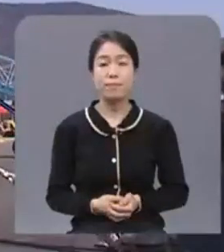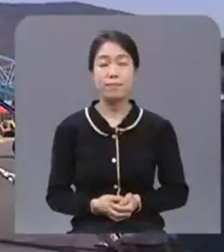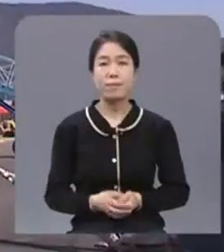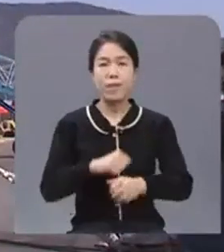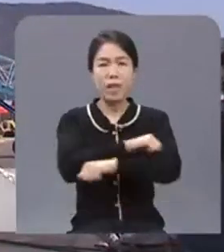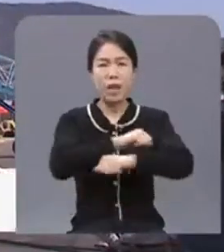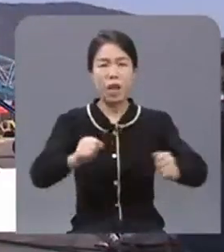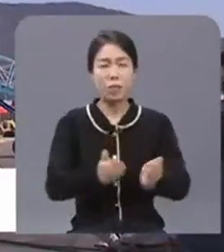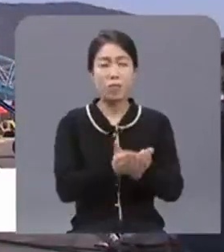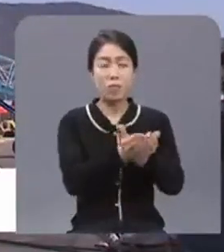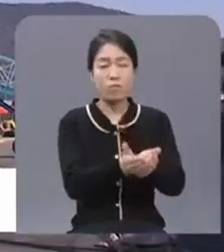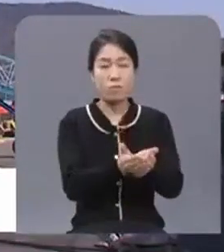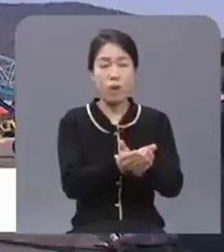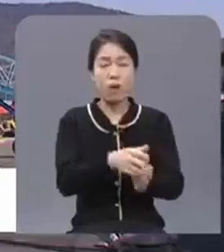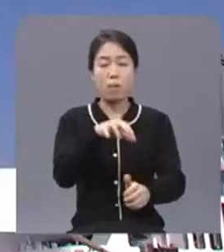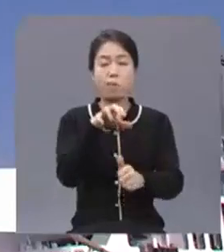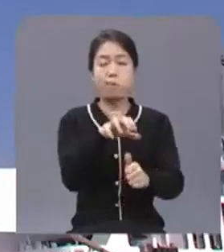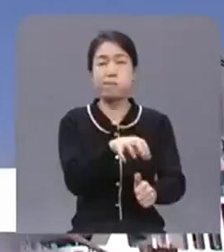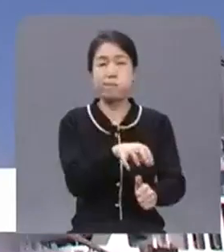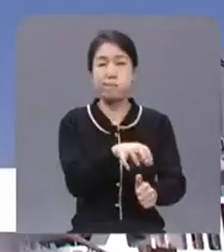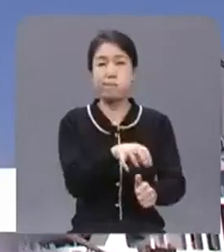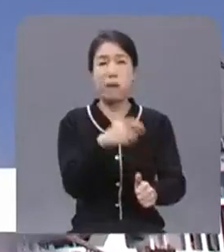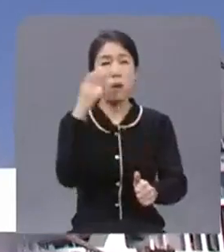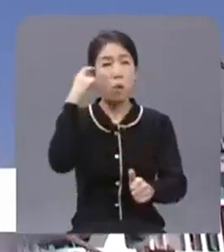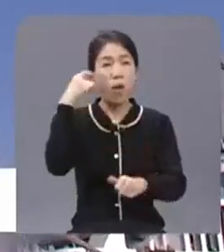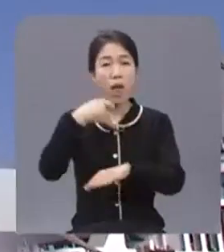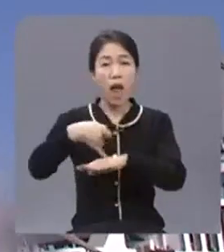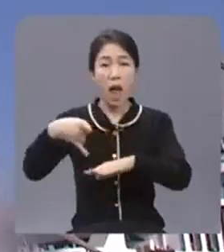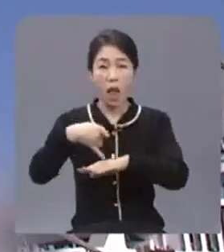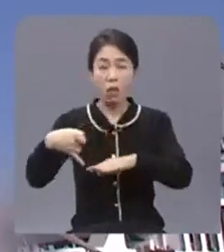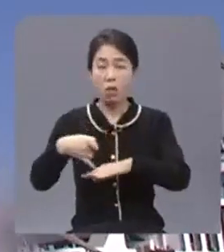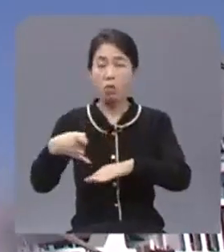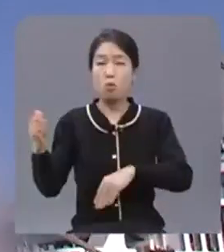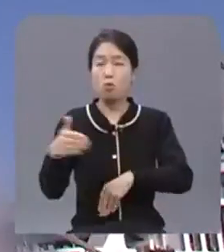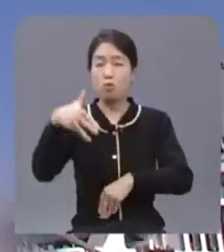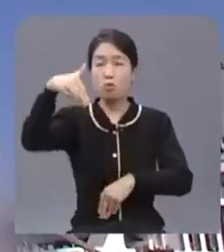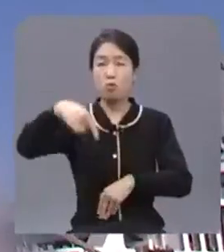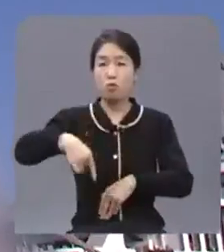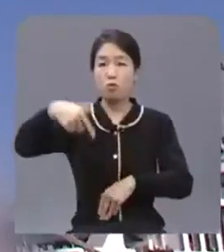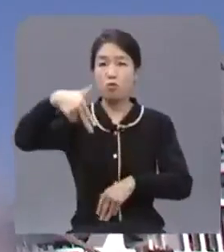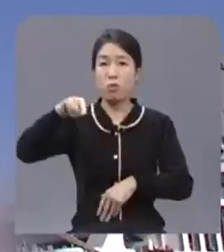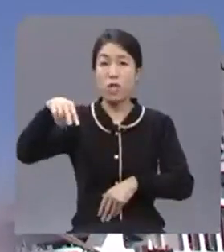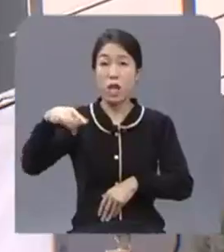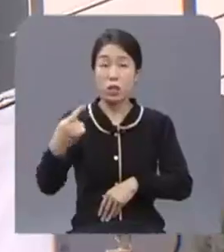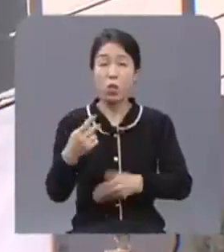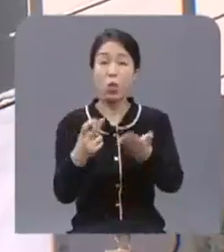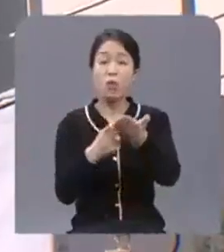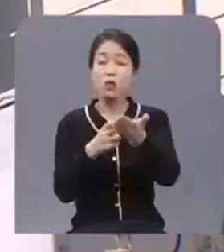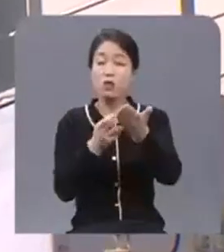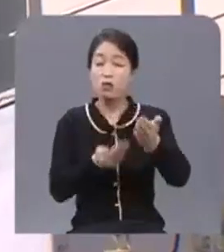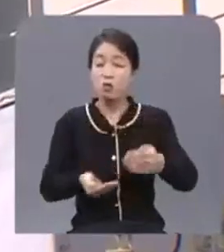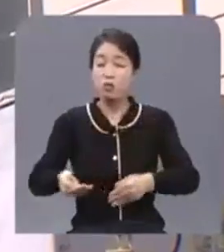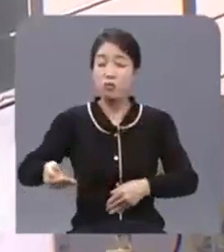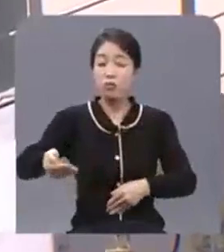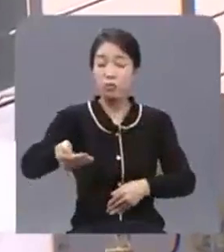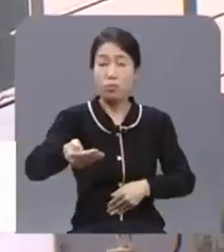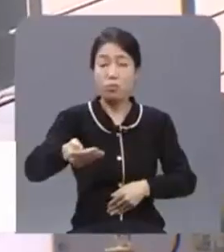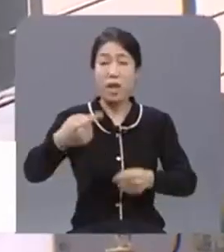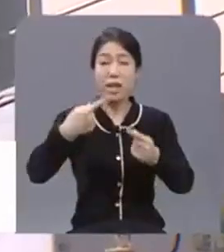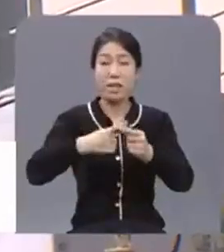대형 여객선이 항구에 묶여 있습니다. 완도항에서 추자도를 거쳐 제주로 향하는 카페리로 설 연휴